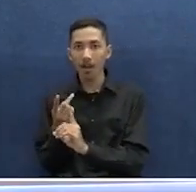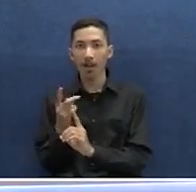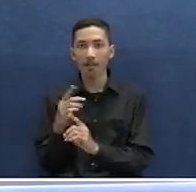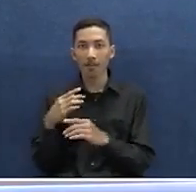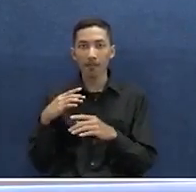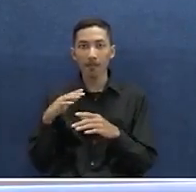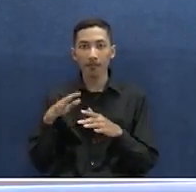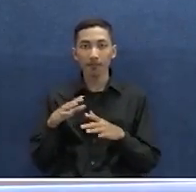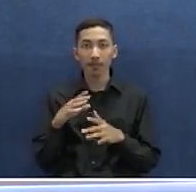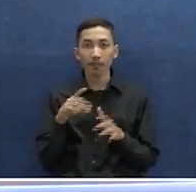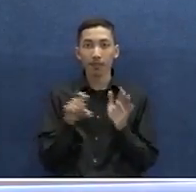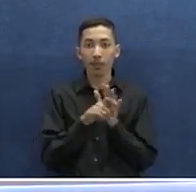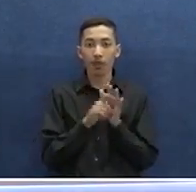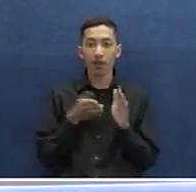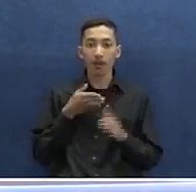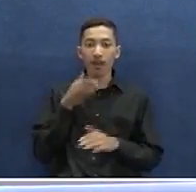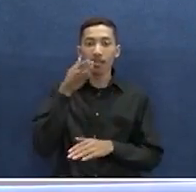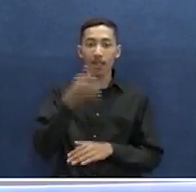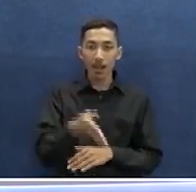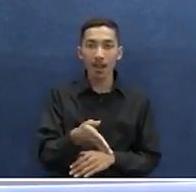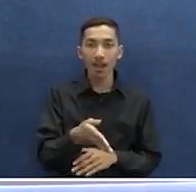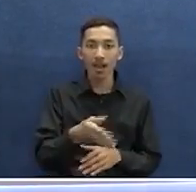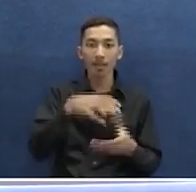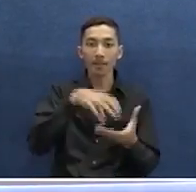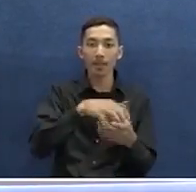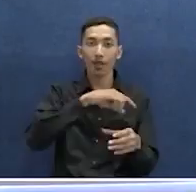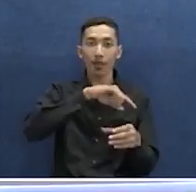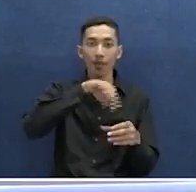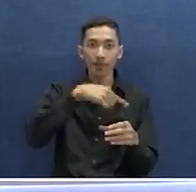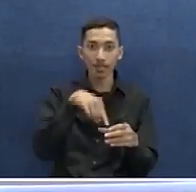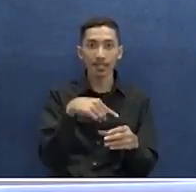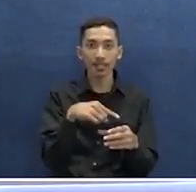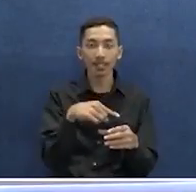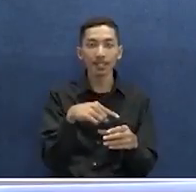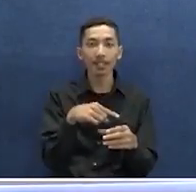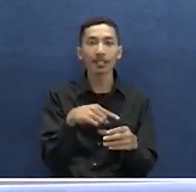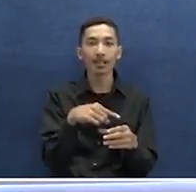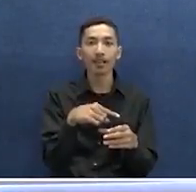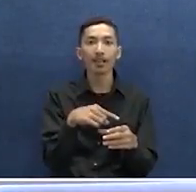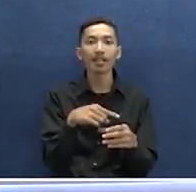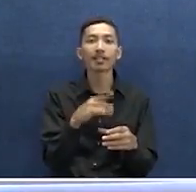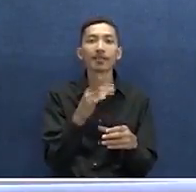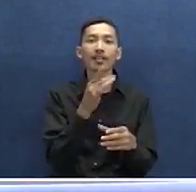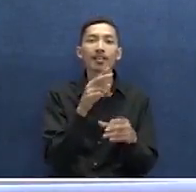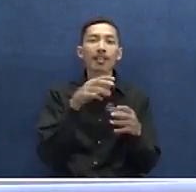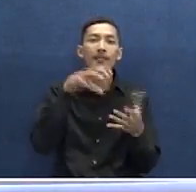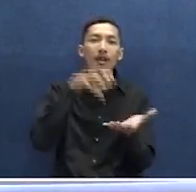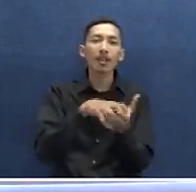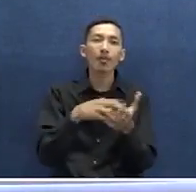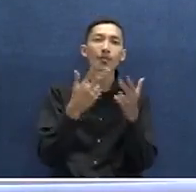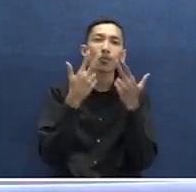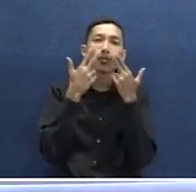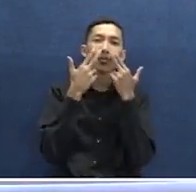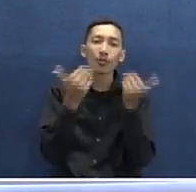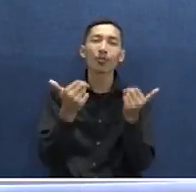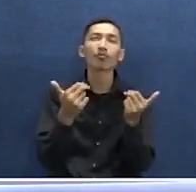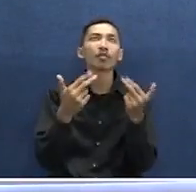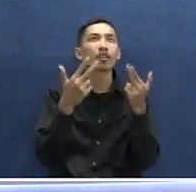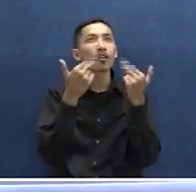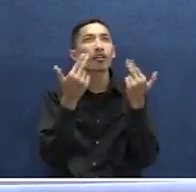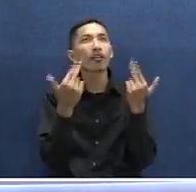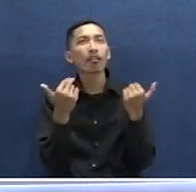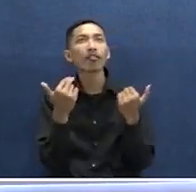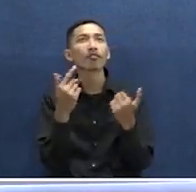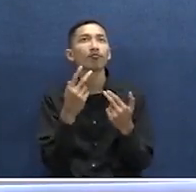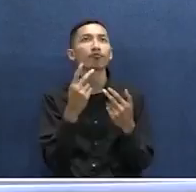nongkrong di sebuah tempat ngopi selalu istilahnya ih tempatnya soalnya instagramebel iya kita dengan